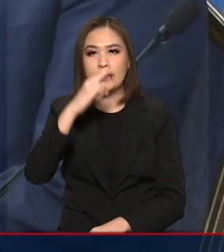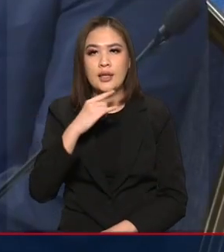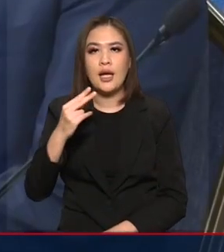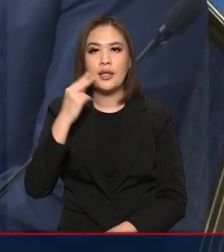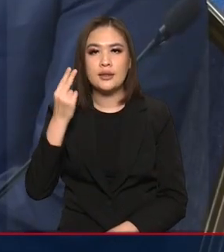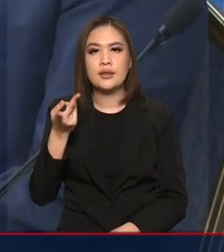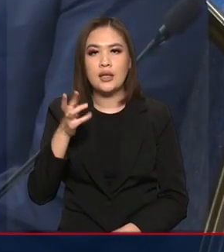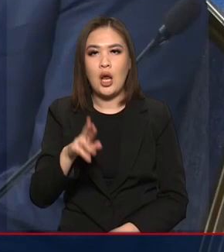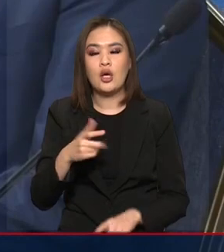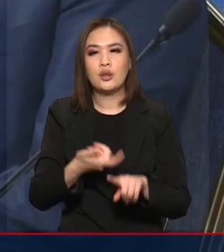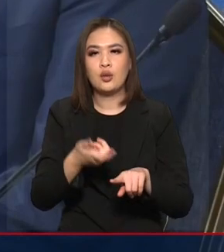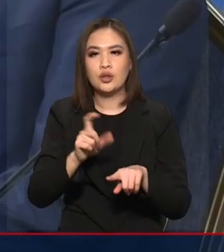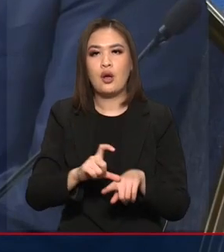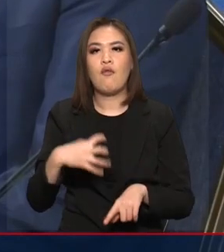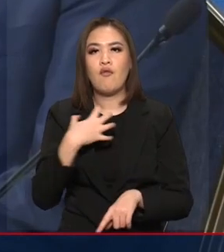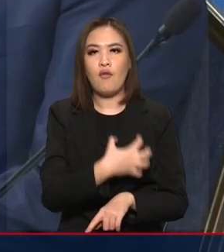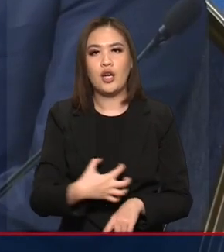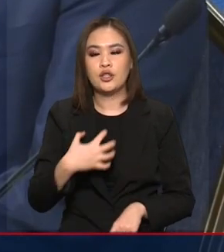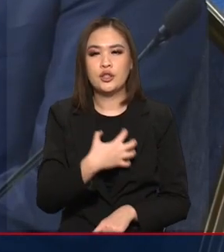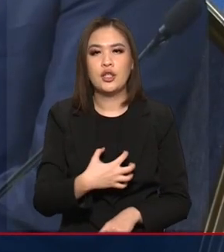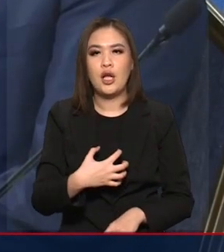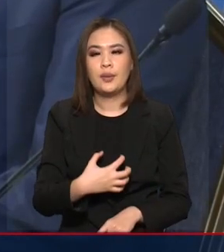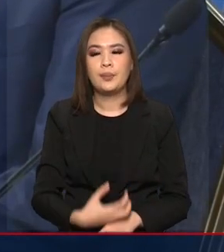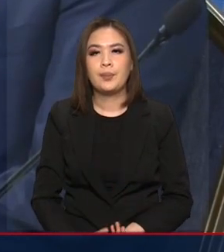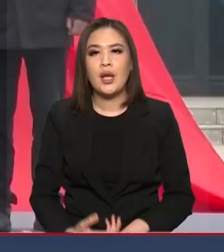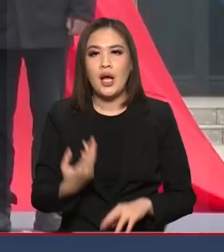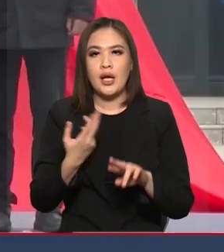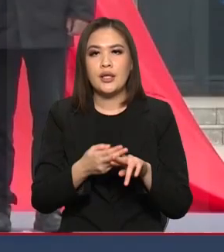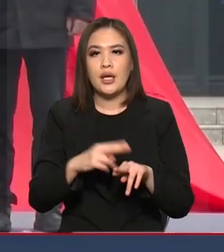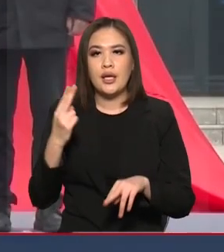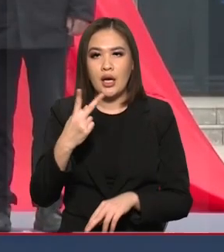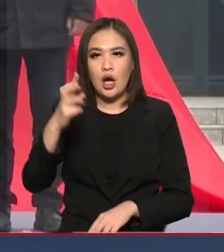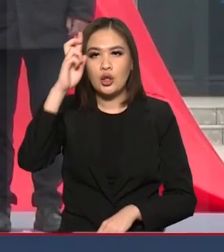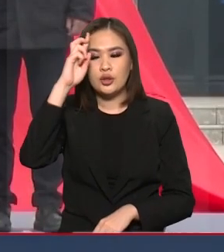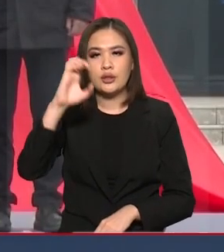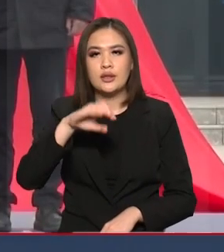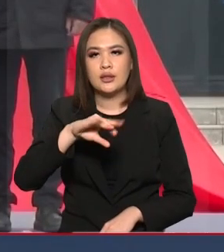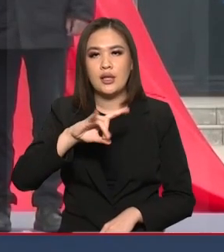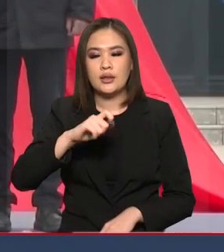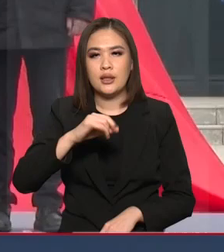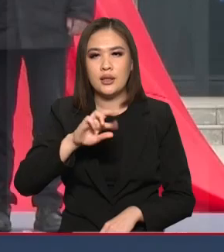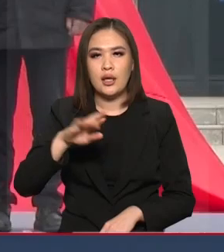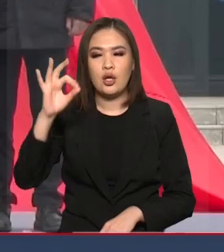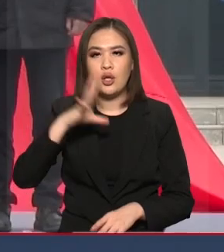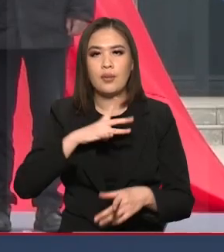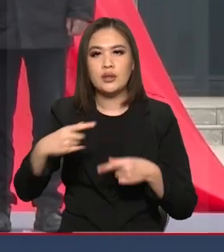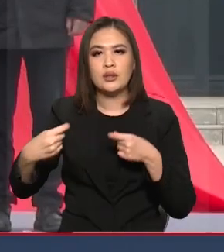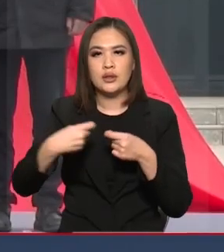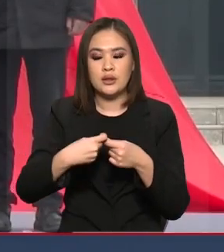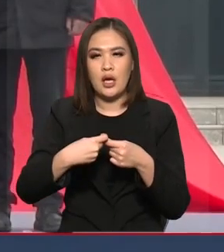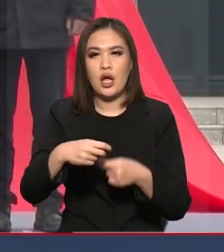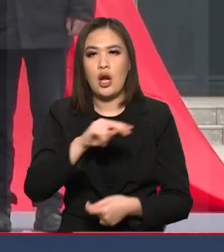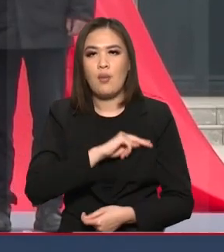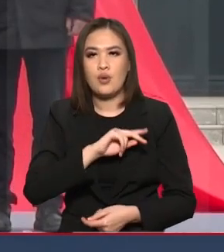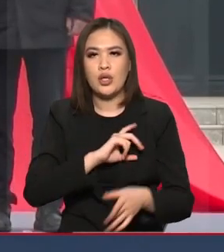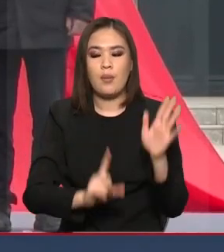үшін өте маңызды оқиға. Бұл екі елдің стратегиялық серіктестігін нығайта түсетін